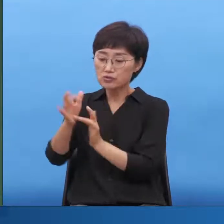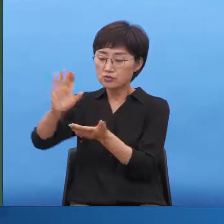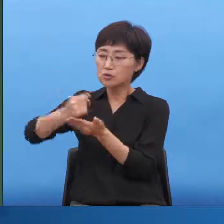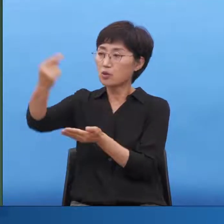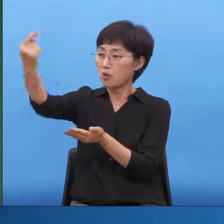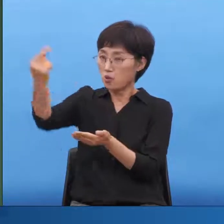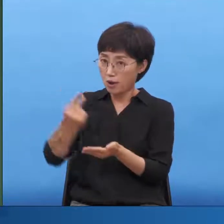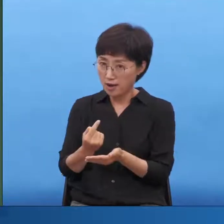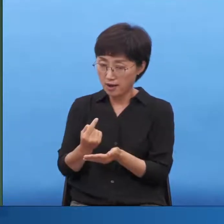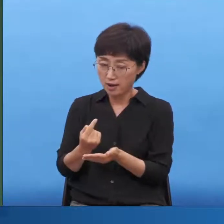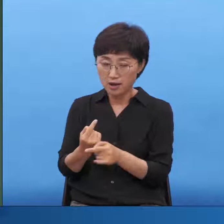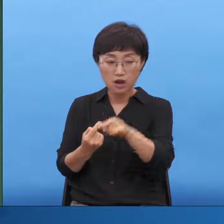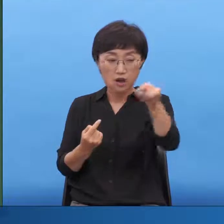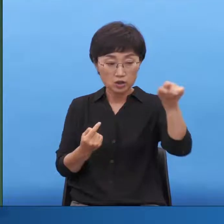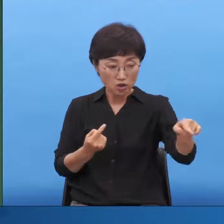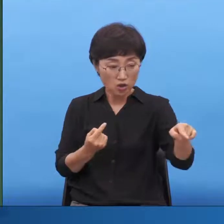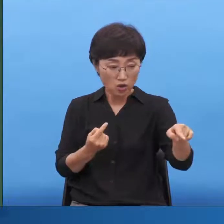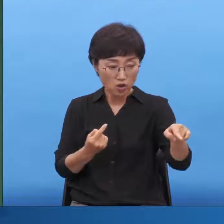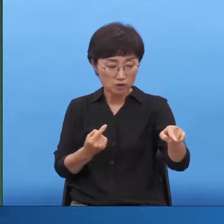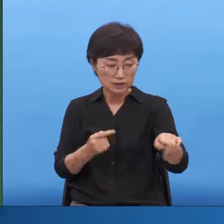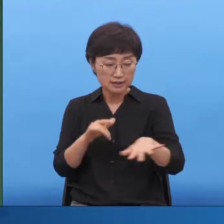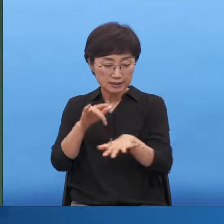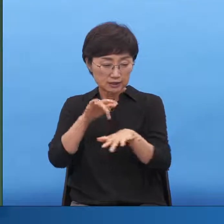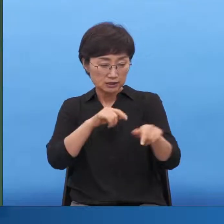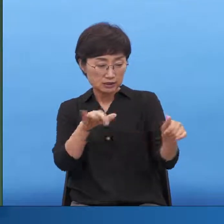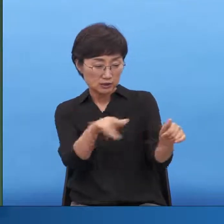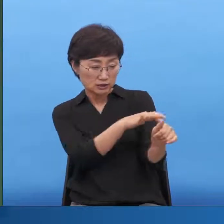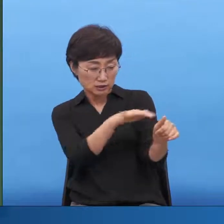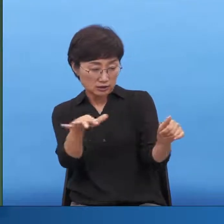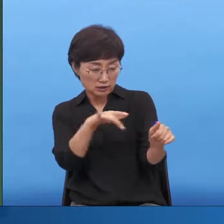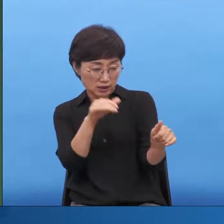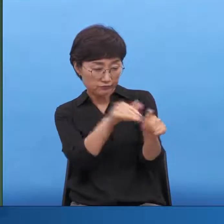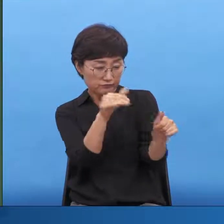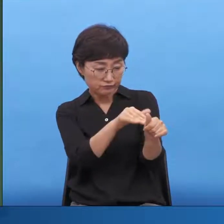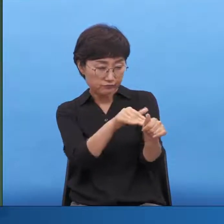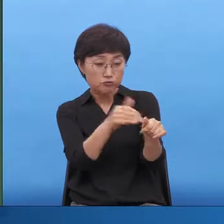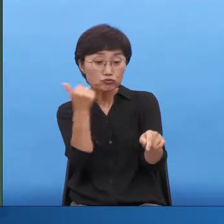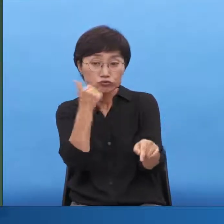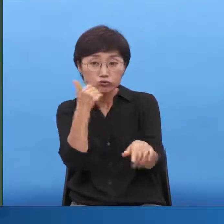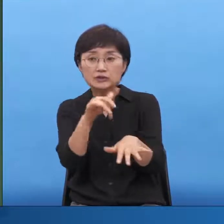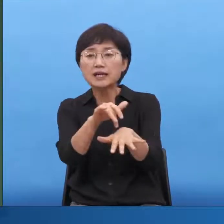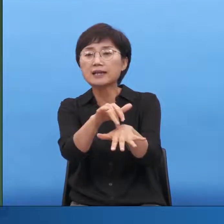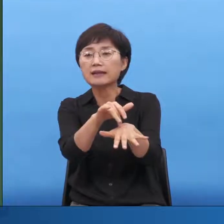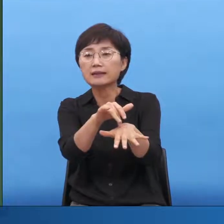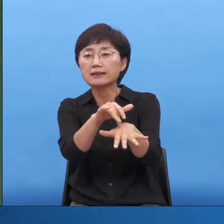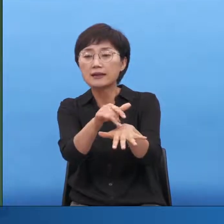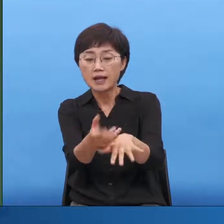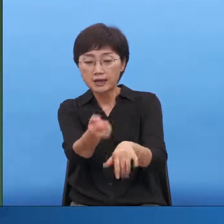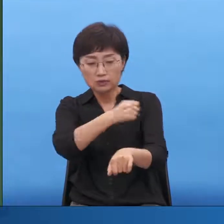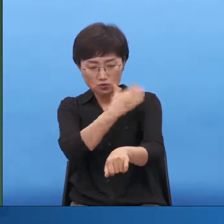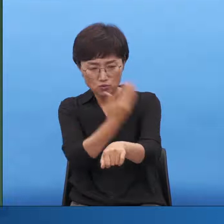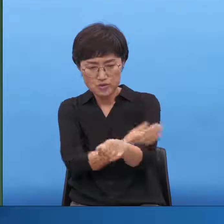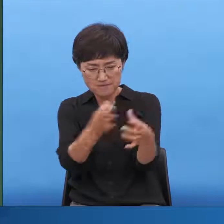집안과 전 세계를 어둡게 하는 그 사단의 권세를 깨뜨릴 것이다.